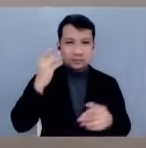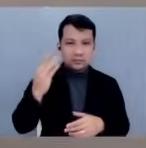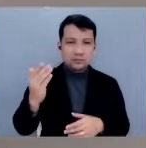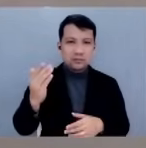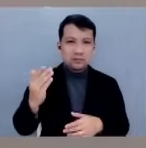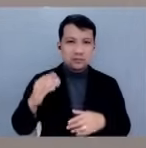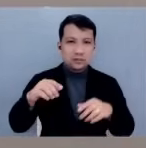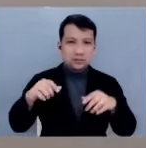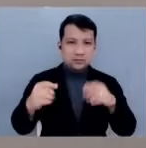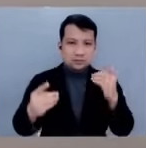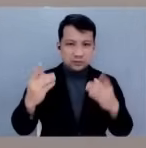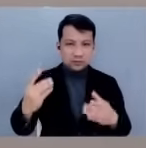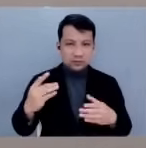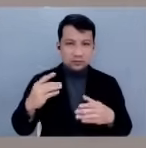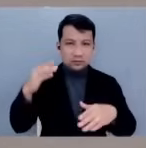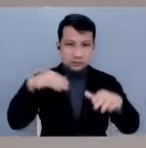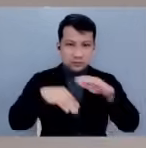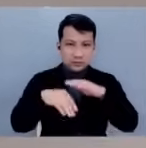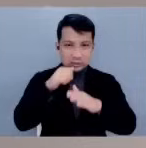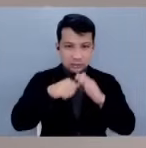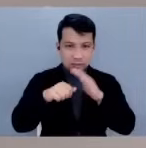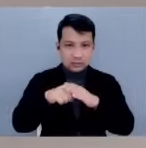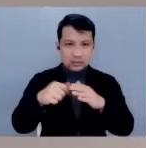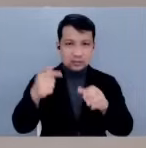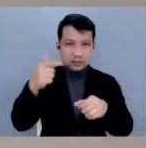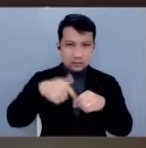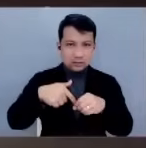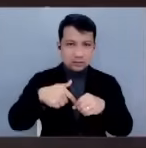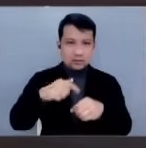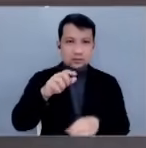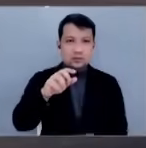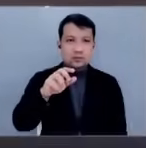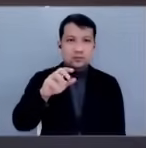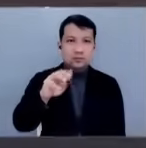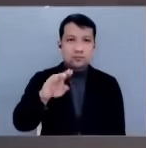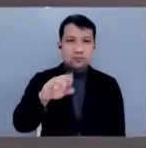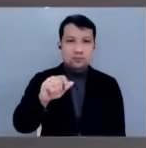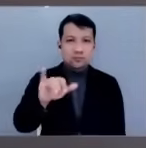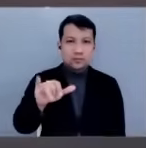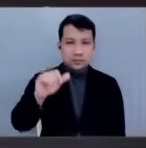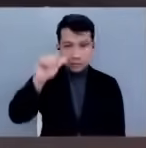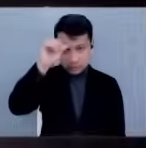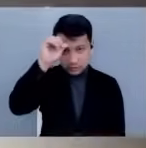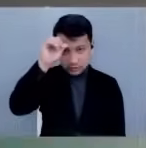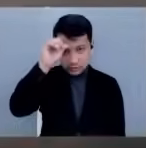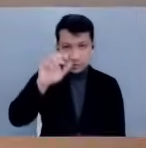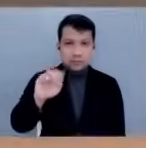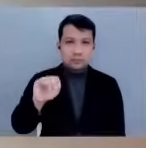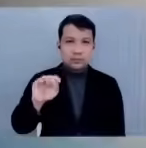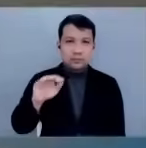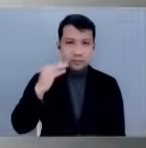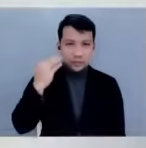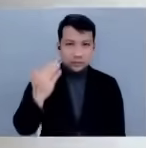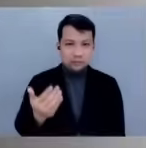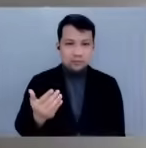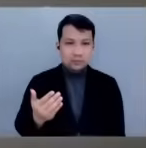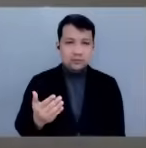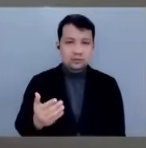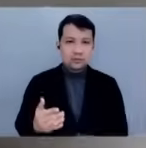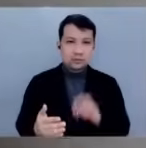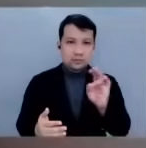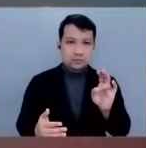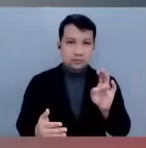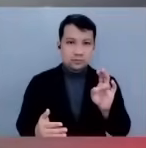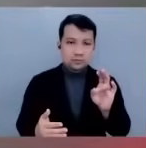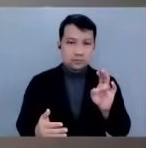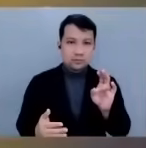motoristang sumisilong sa isang gasolinahan sa Mumbai, India. 14 ang patay at 74 ang sugatan.